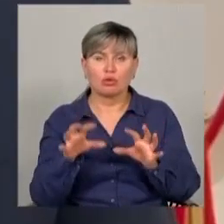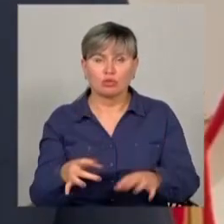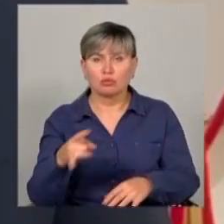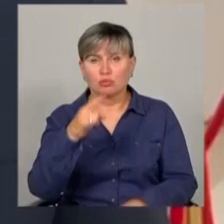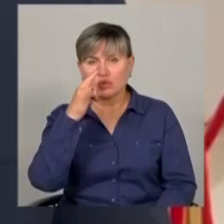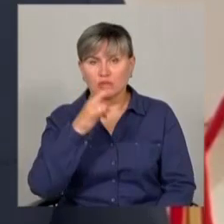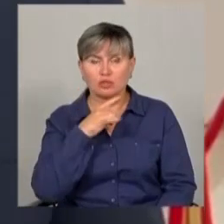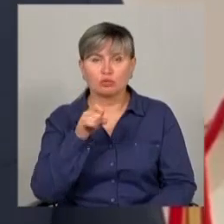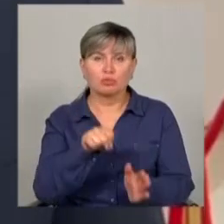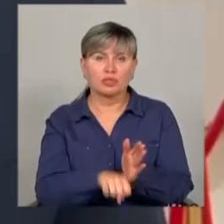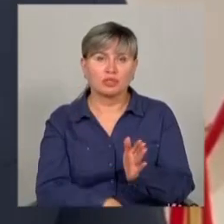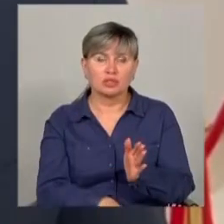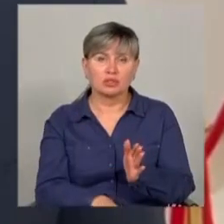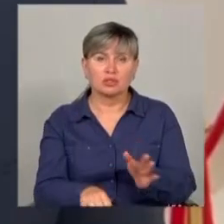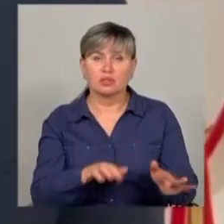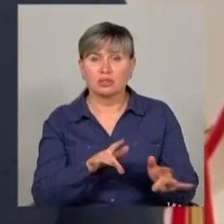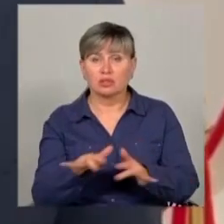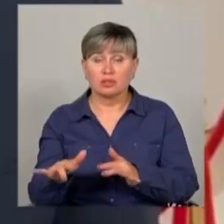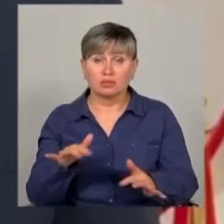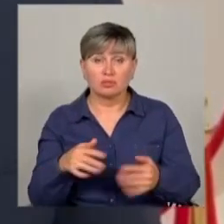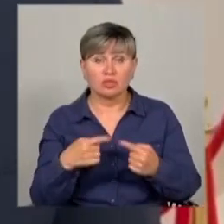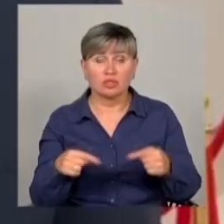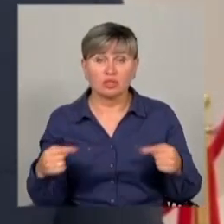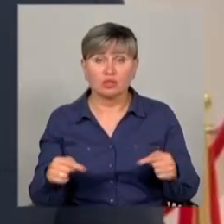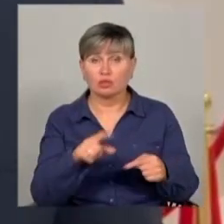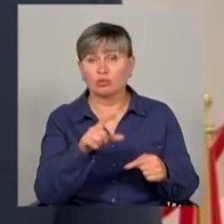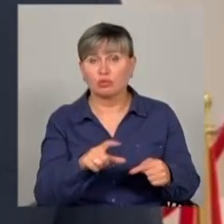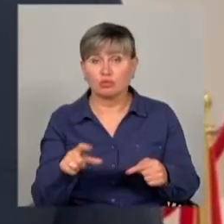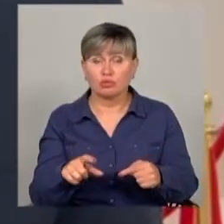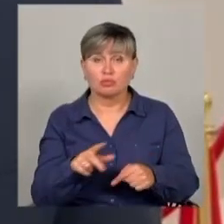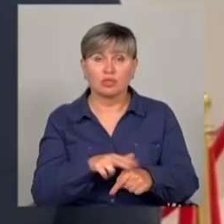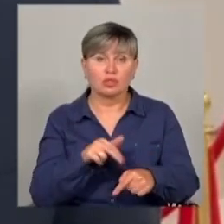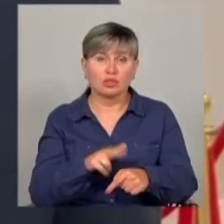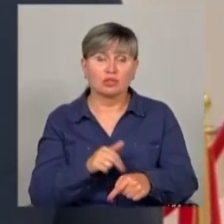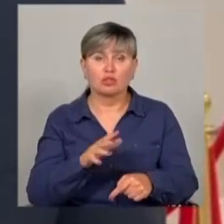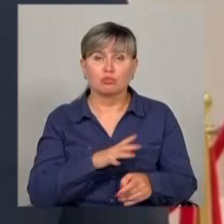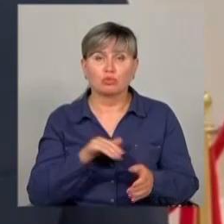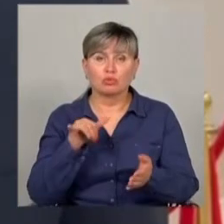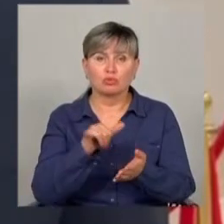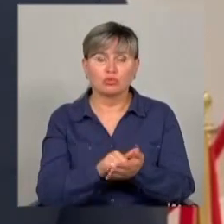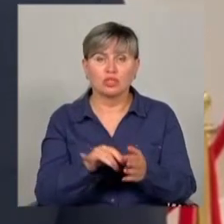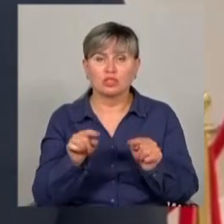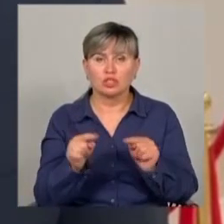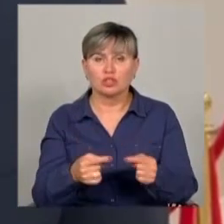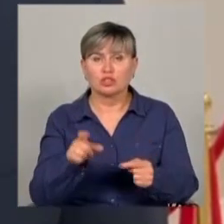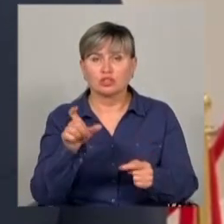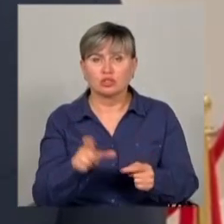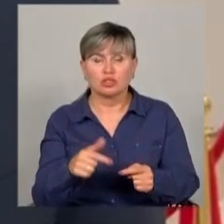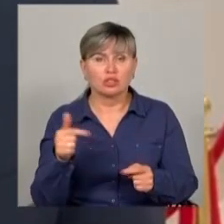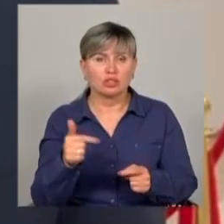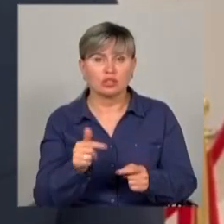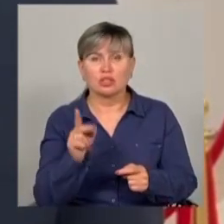то есть убийство. В ходе оперативно-розыскных мероприятий сотрудниками полиции незамедлительно был установлен и задержан подозреваемый гражданин